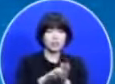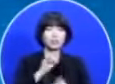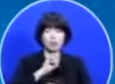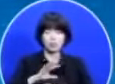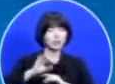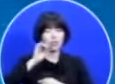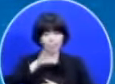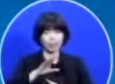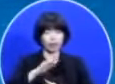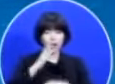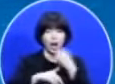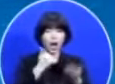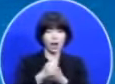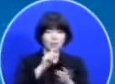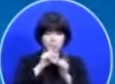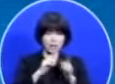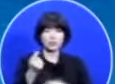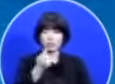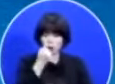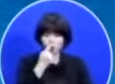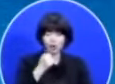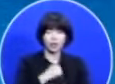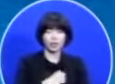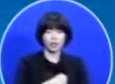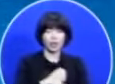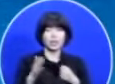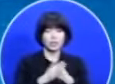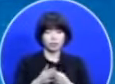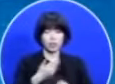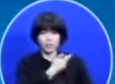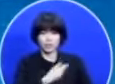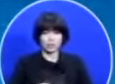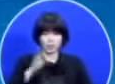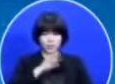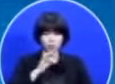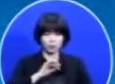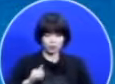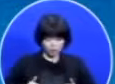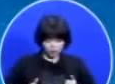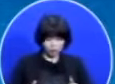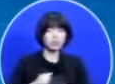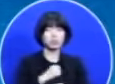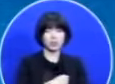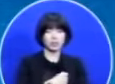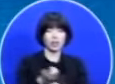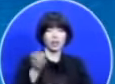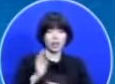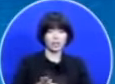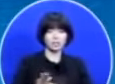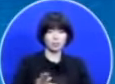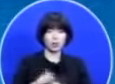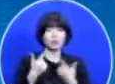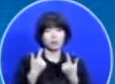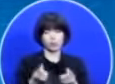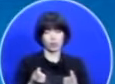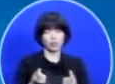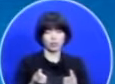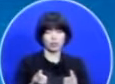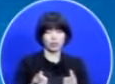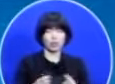하나님의 말씀을 배워야 겠구나 그래서 제자훈련을 참 열심히도 했다 하지만 마찬가지였다